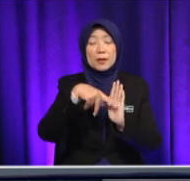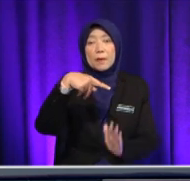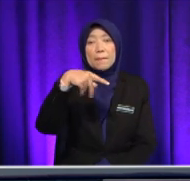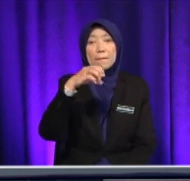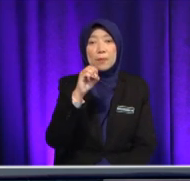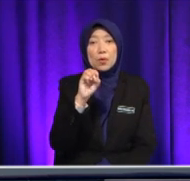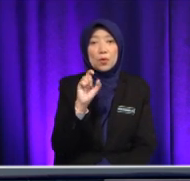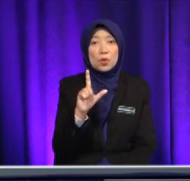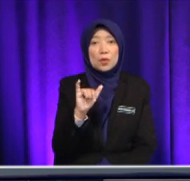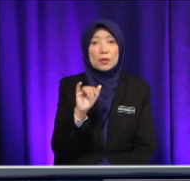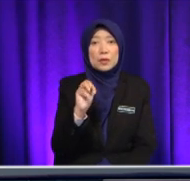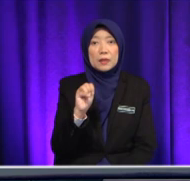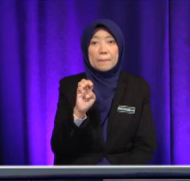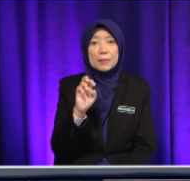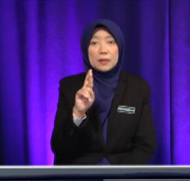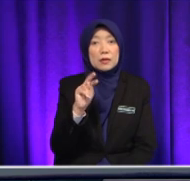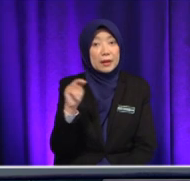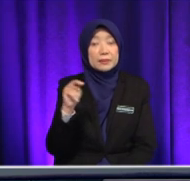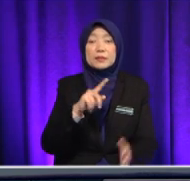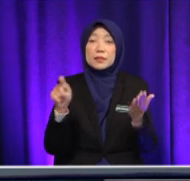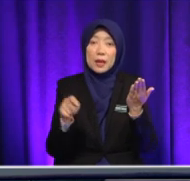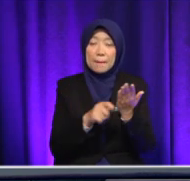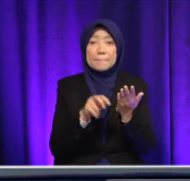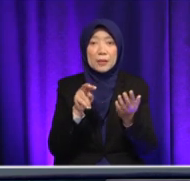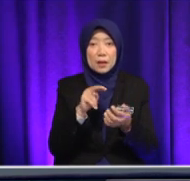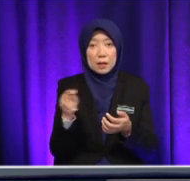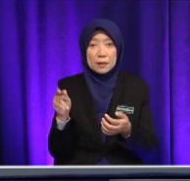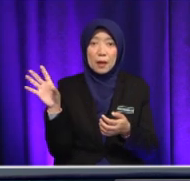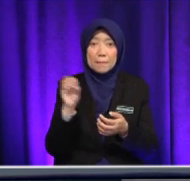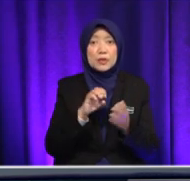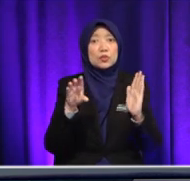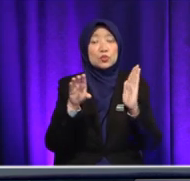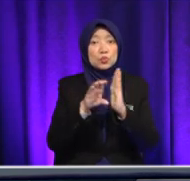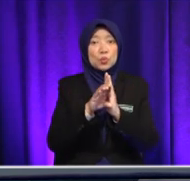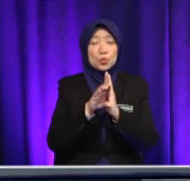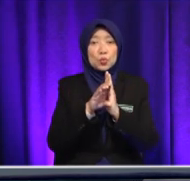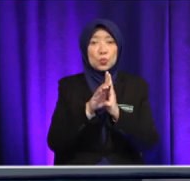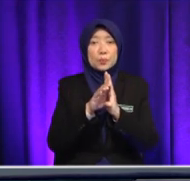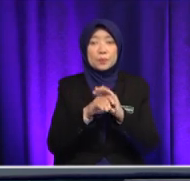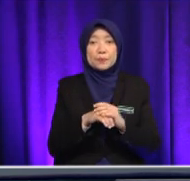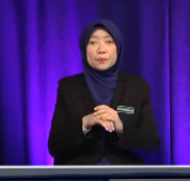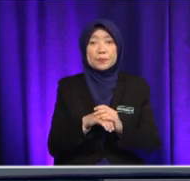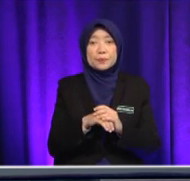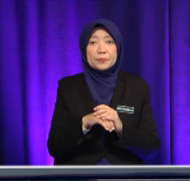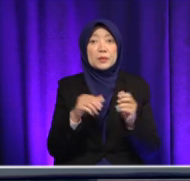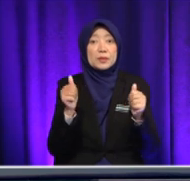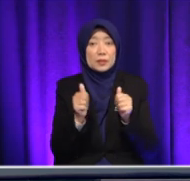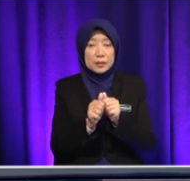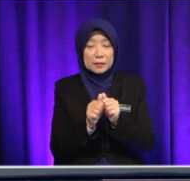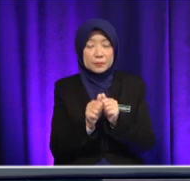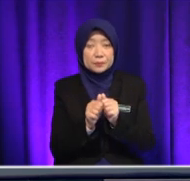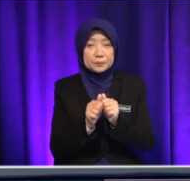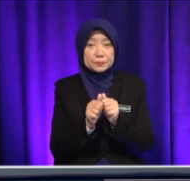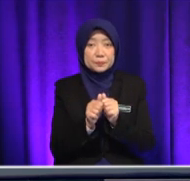penambahan. Dan kita ambil satu contoh. Ambil satu contoh berkenaan dengan polietina,